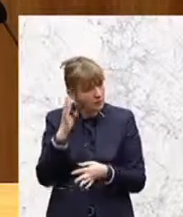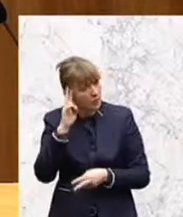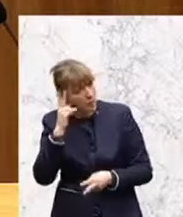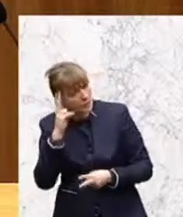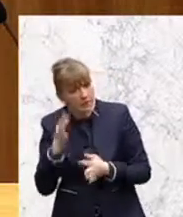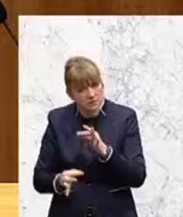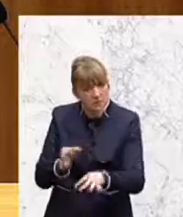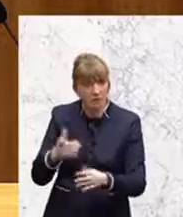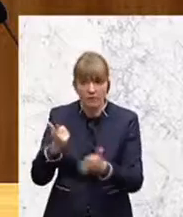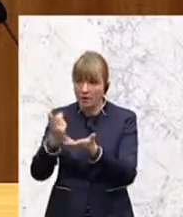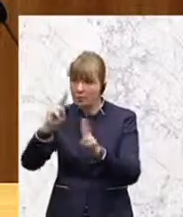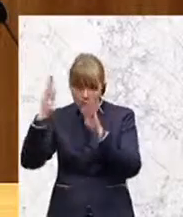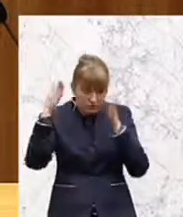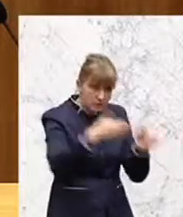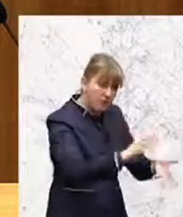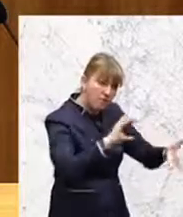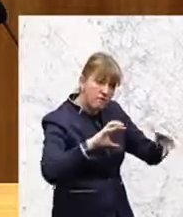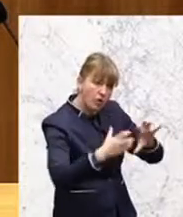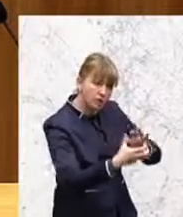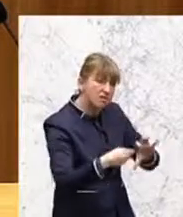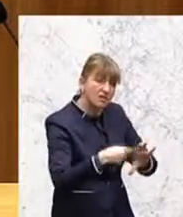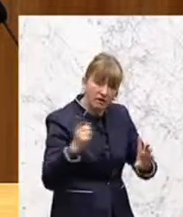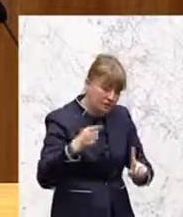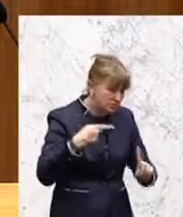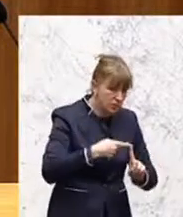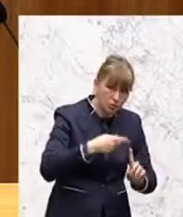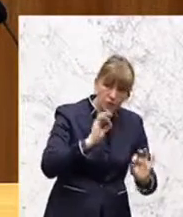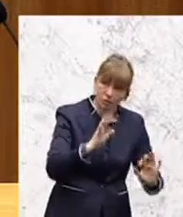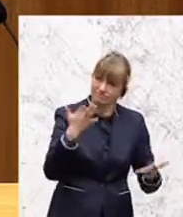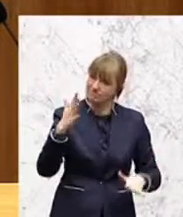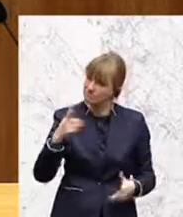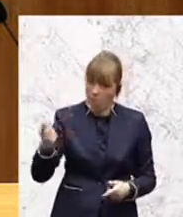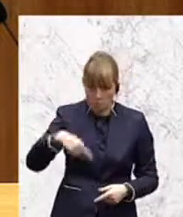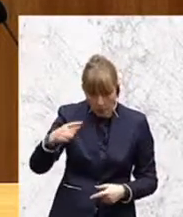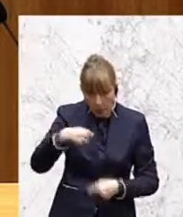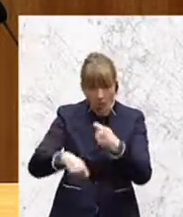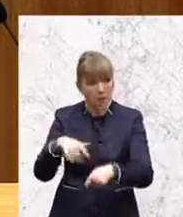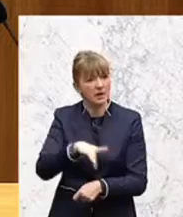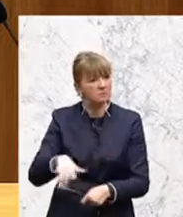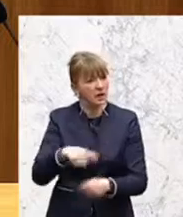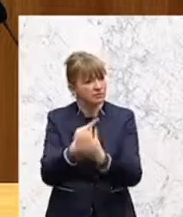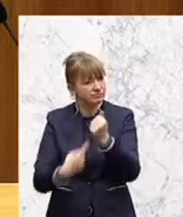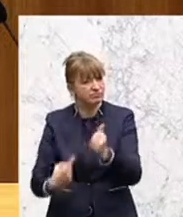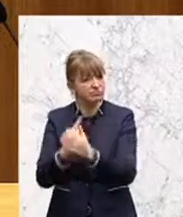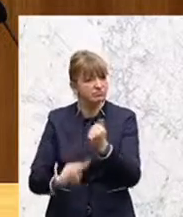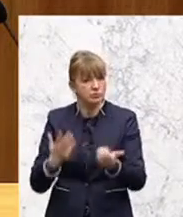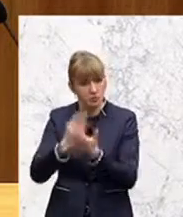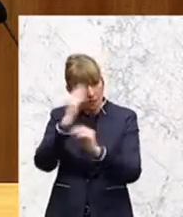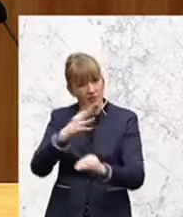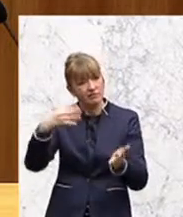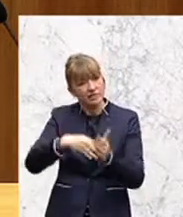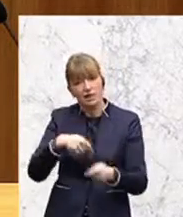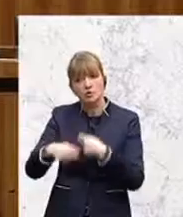die sich auf Fossile ausrichtet, wird hier nicht zielführend sein. Da werden wir Arbeitsplätze verlieren. BP hat erst kürzlich angekündigt,